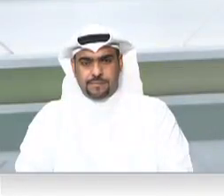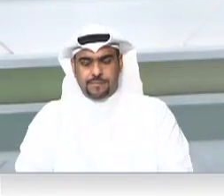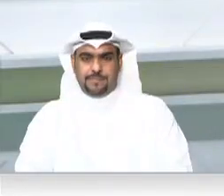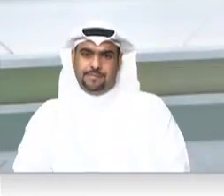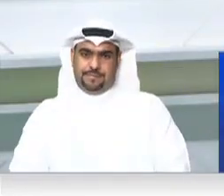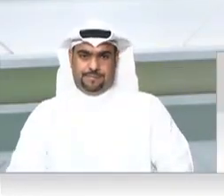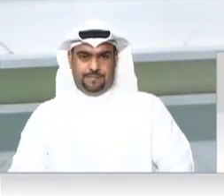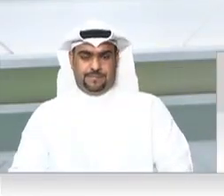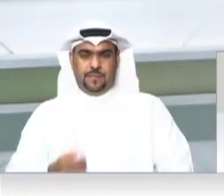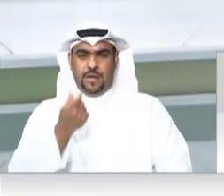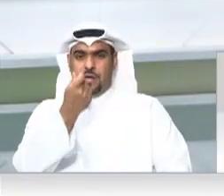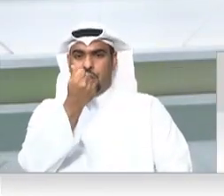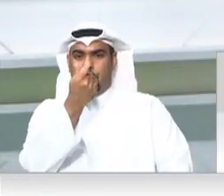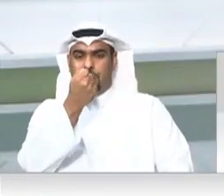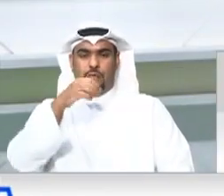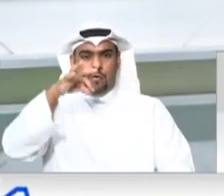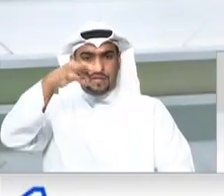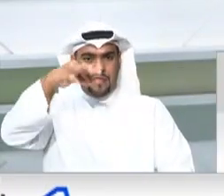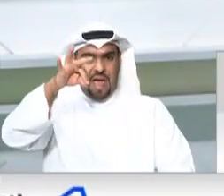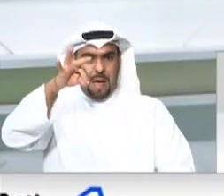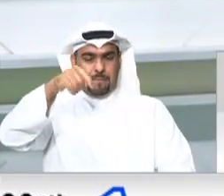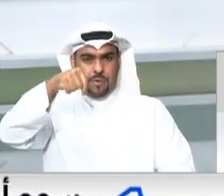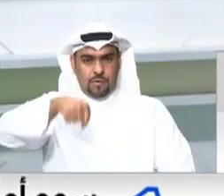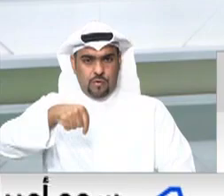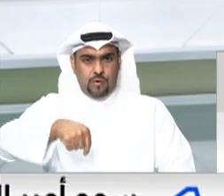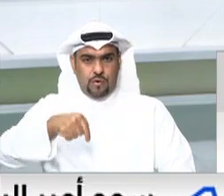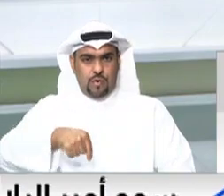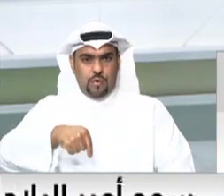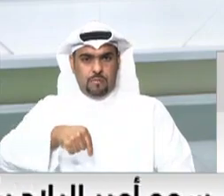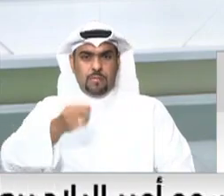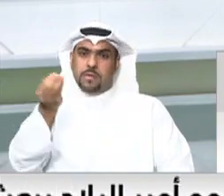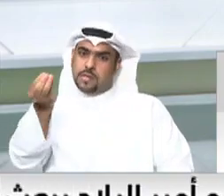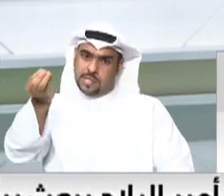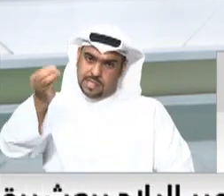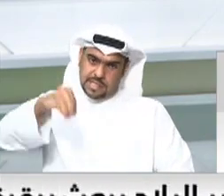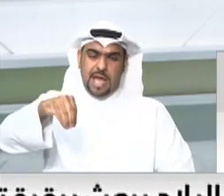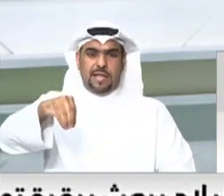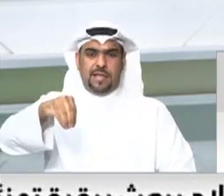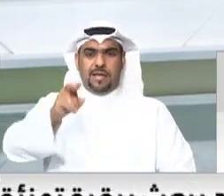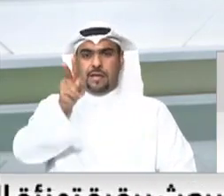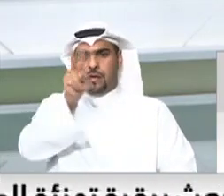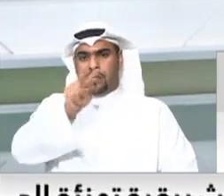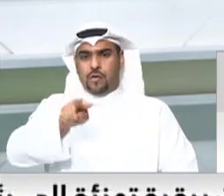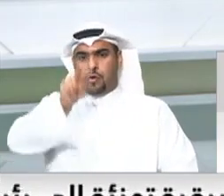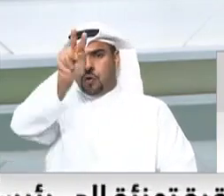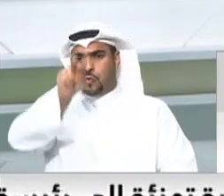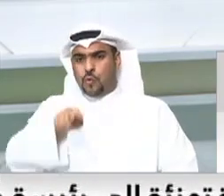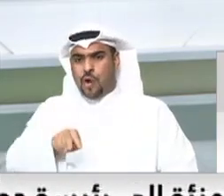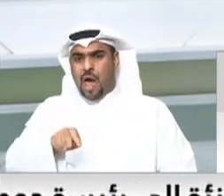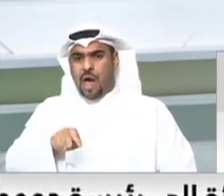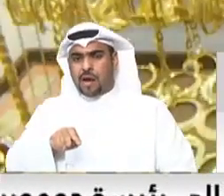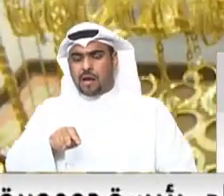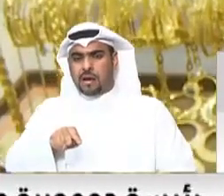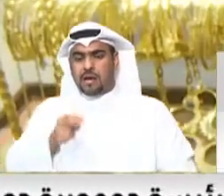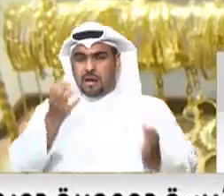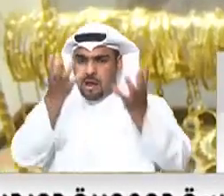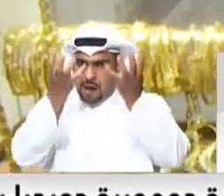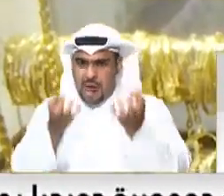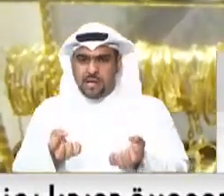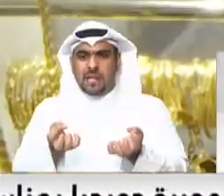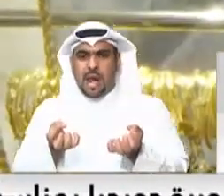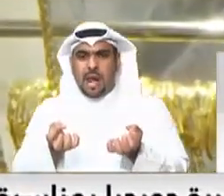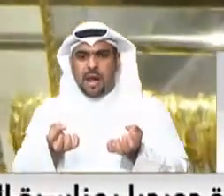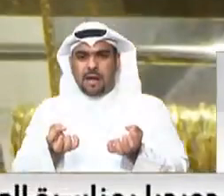ارتفعت أسعار الذهب اليوم مع تراجع الدولار من أعلى مستوى له في شهرين، لكنها تتجه